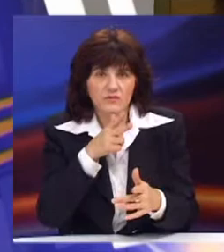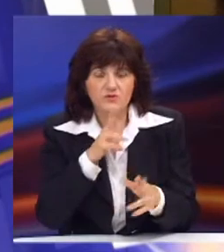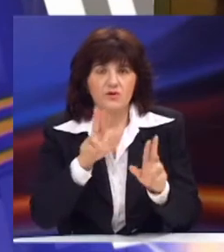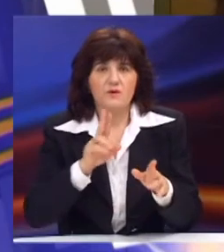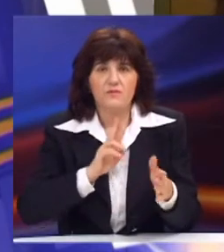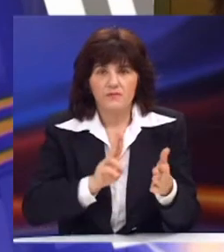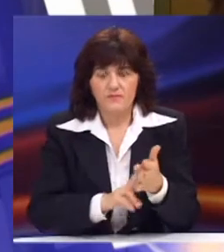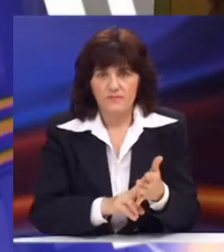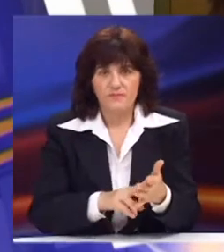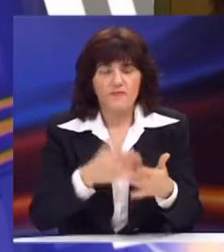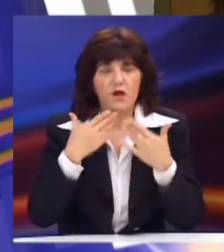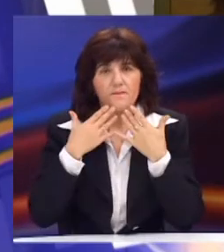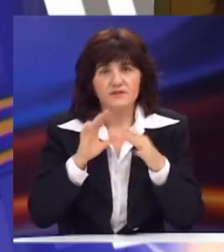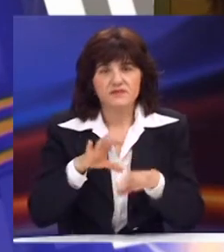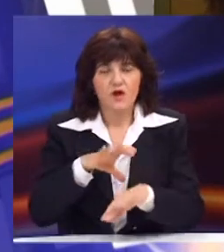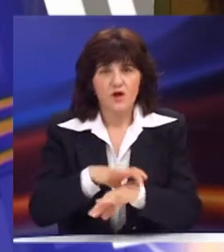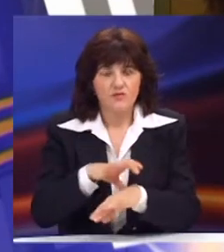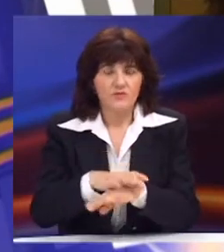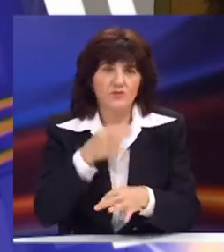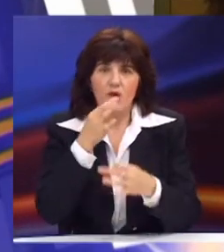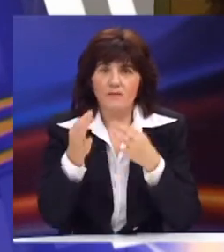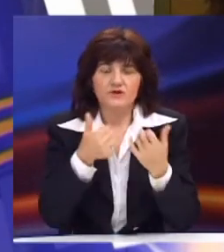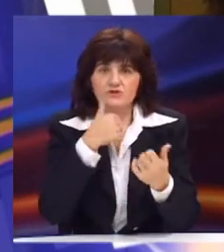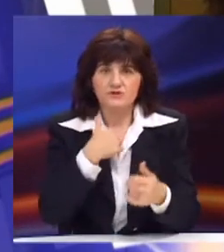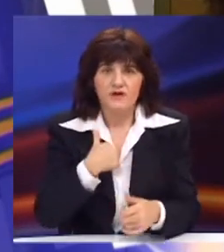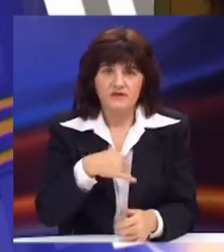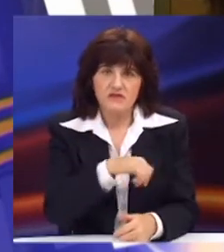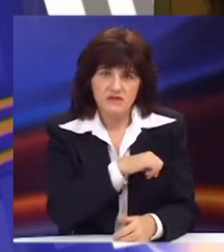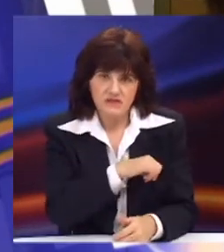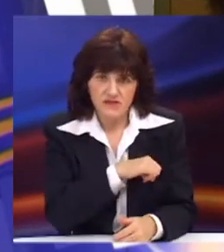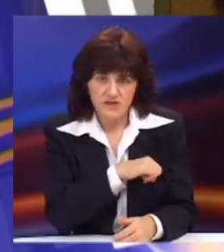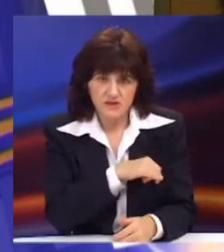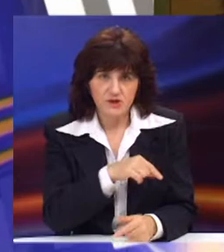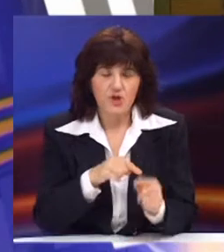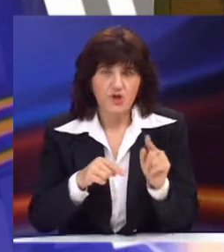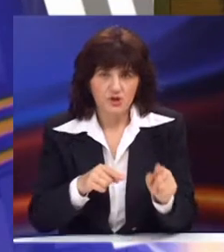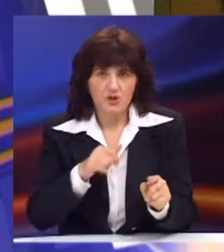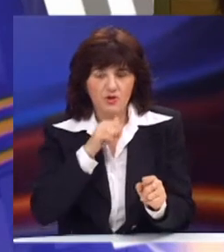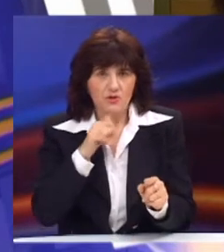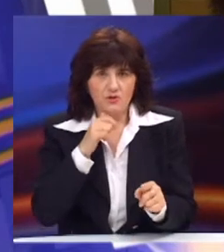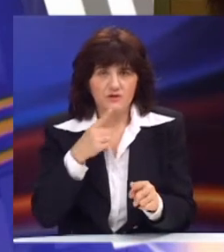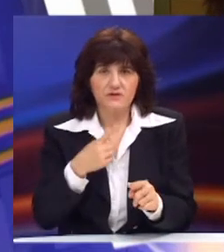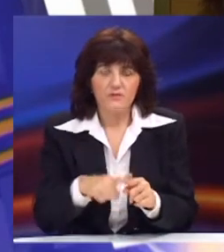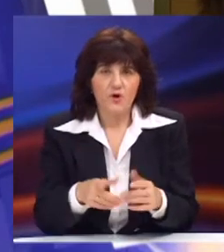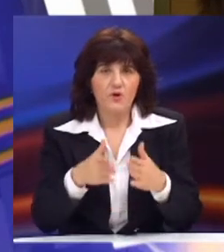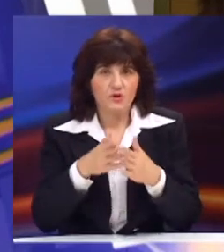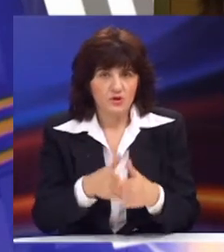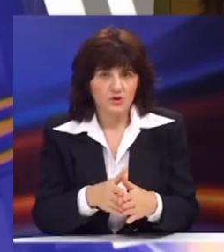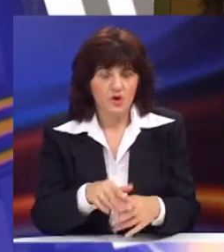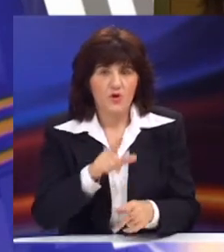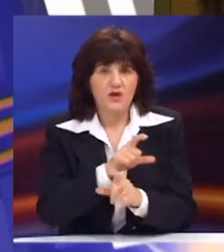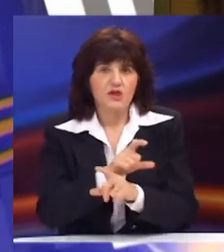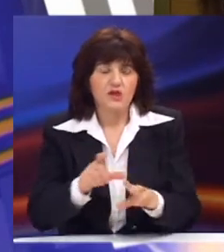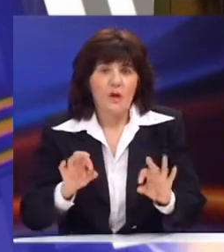pedijatra, pedagoga, psihologa da pitaju ono što ih najviše interesuje. To je upravo zbog toga